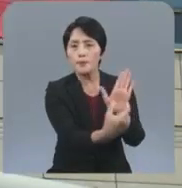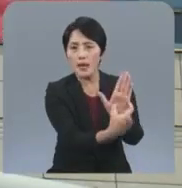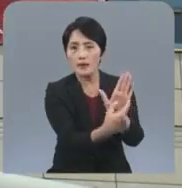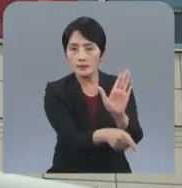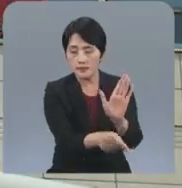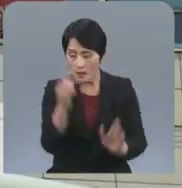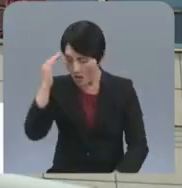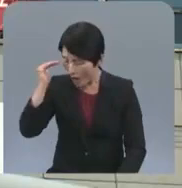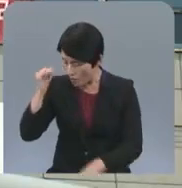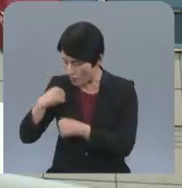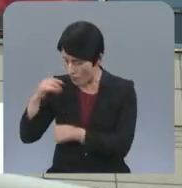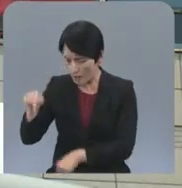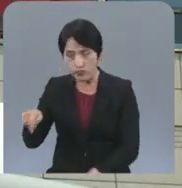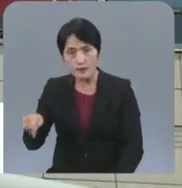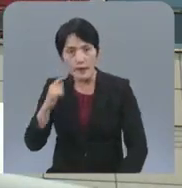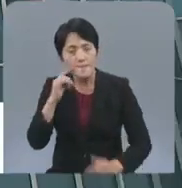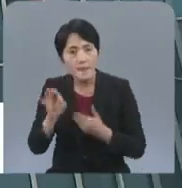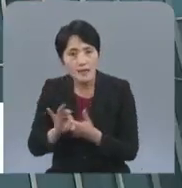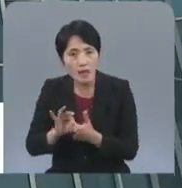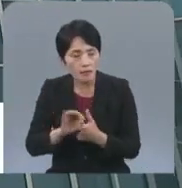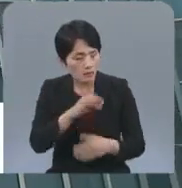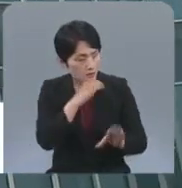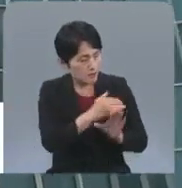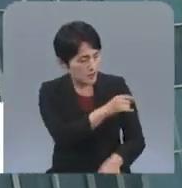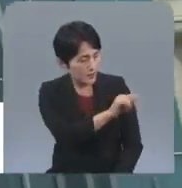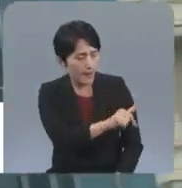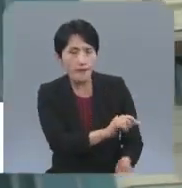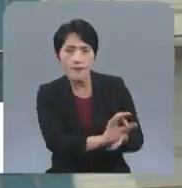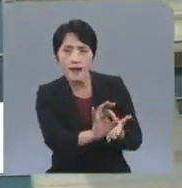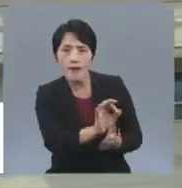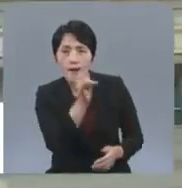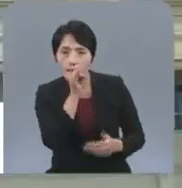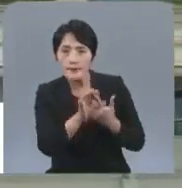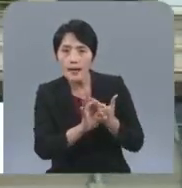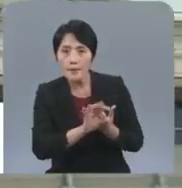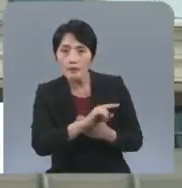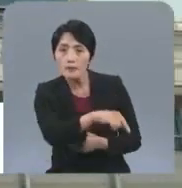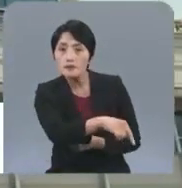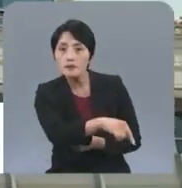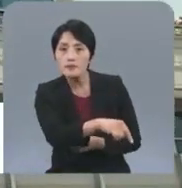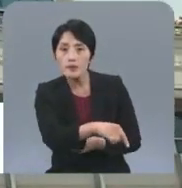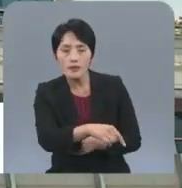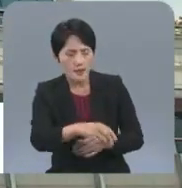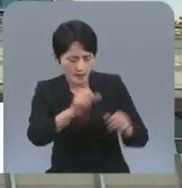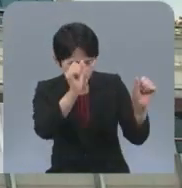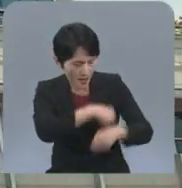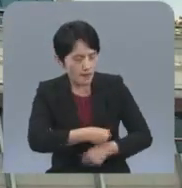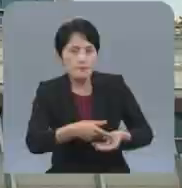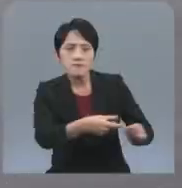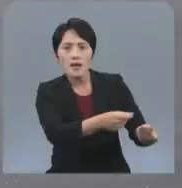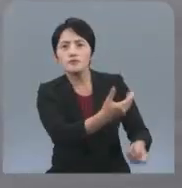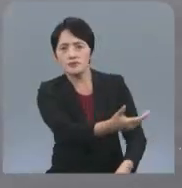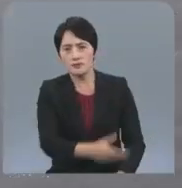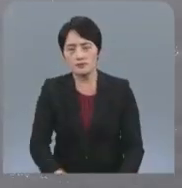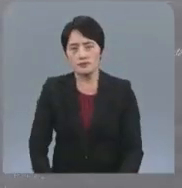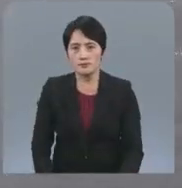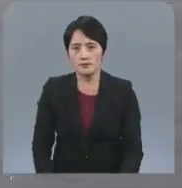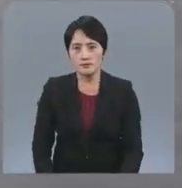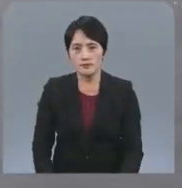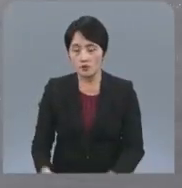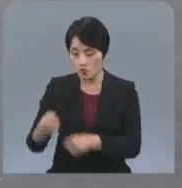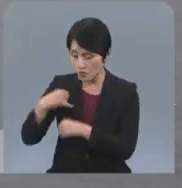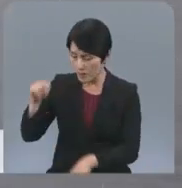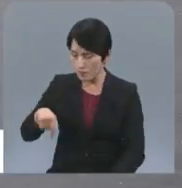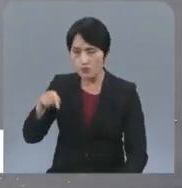conjointe capable de répondre à toute Brava du Nord le ministère n'a pas oublié non plus de critiquer l'ambition du royaume hermid de développer ses